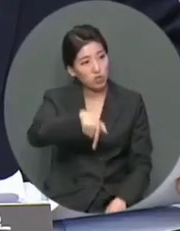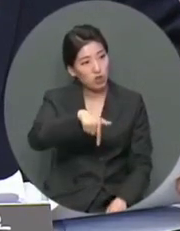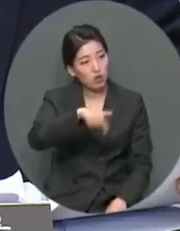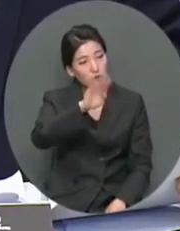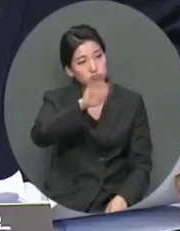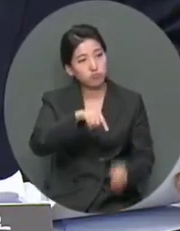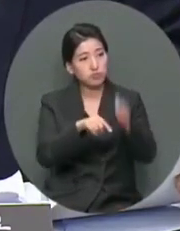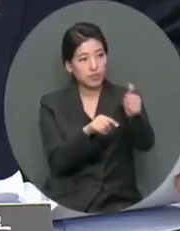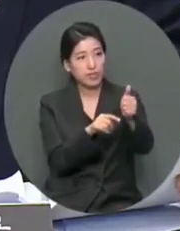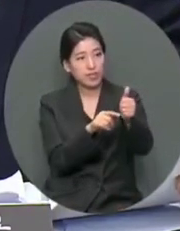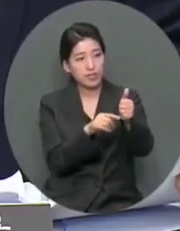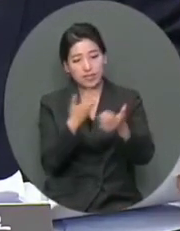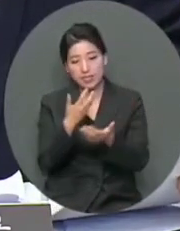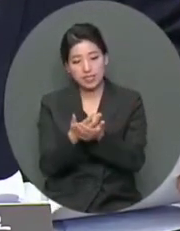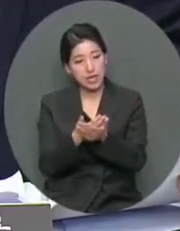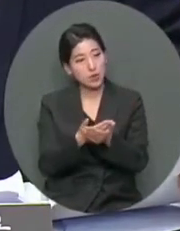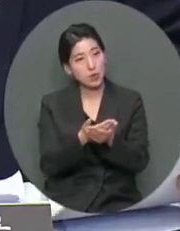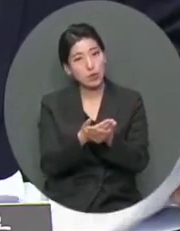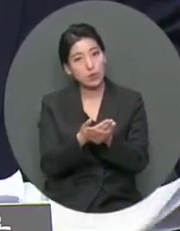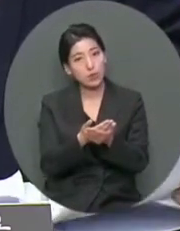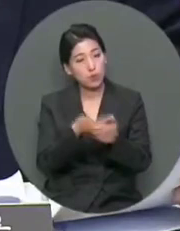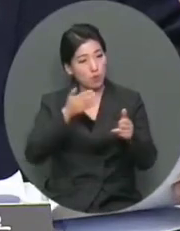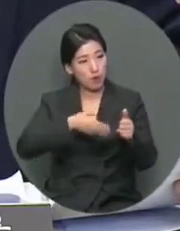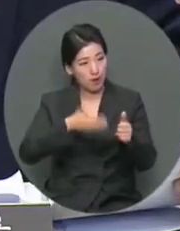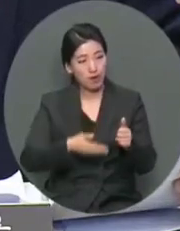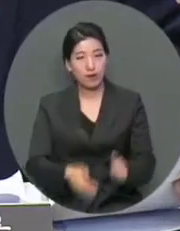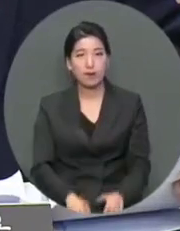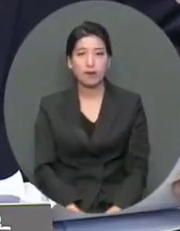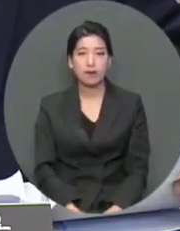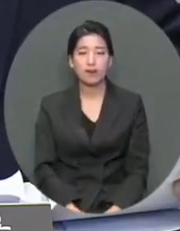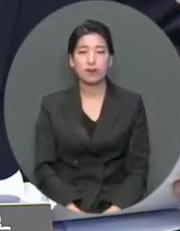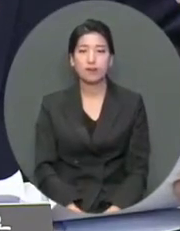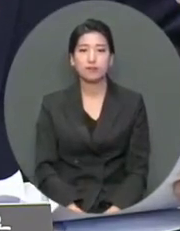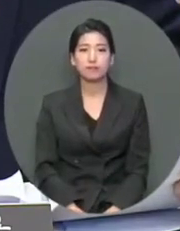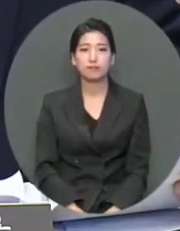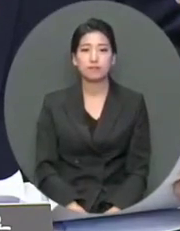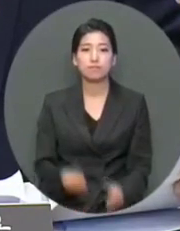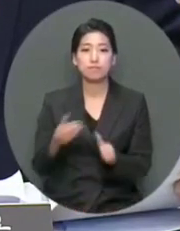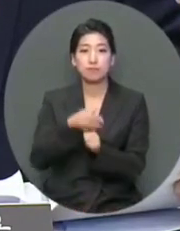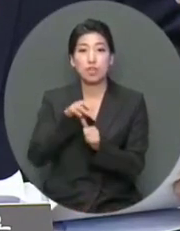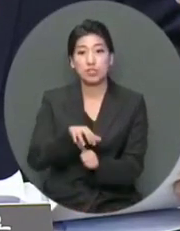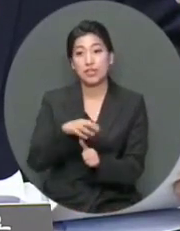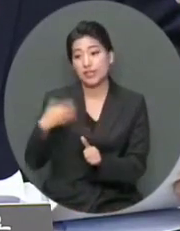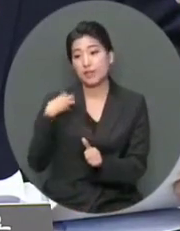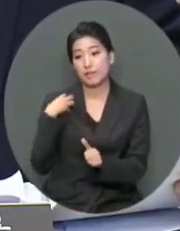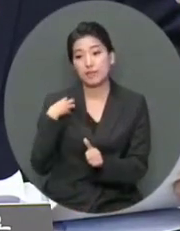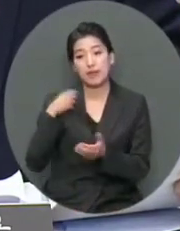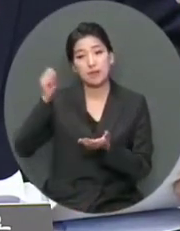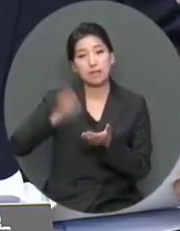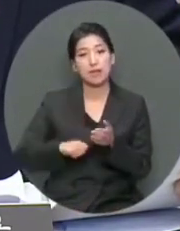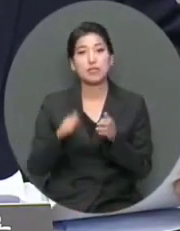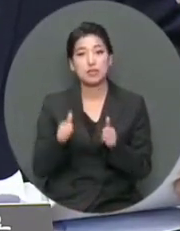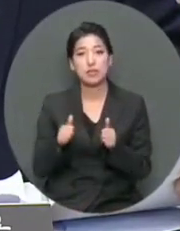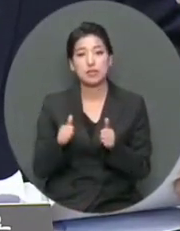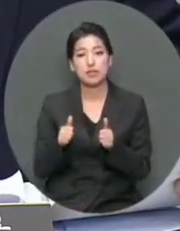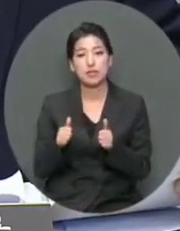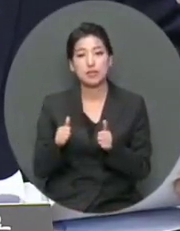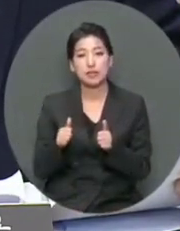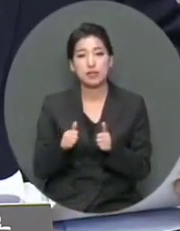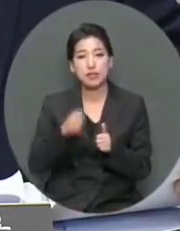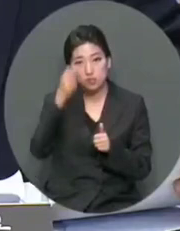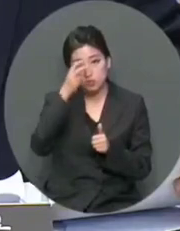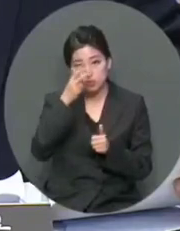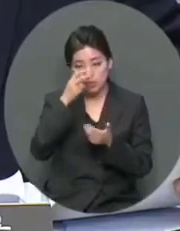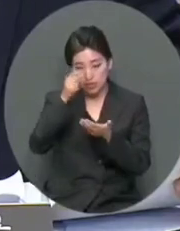형사수석부장에게 자료 제출을 요구했고 영장전담 판사가 그 수사기록에